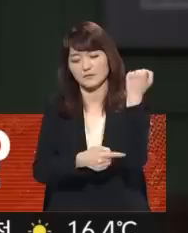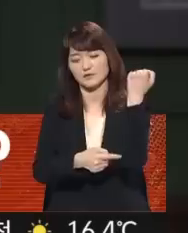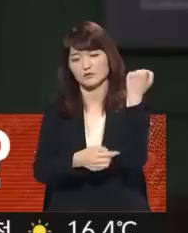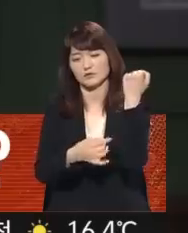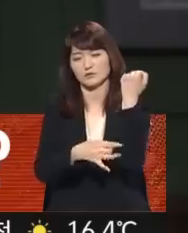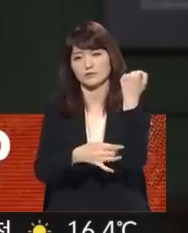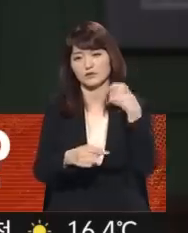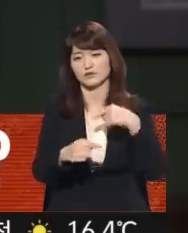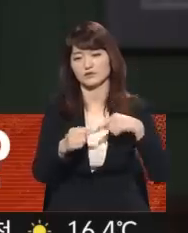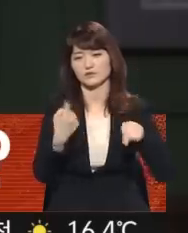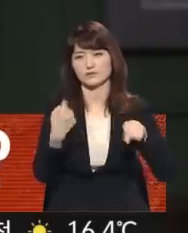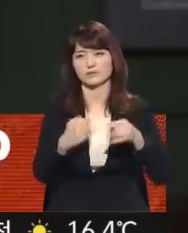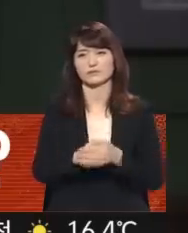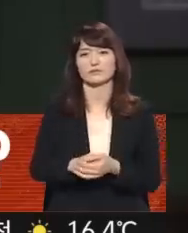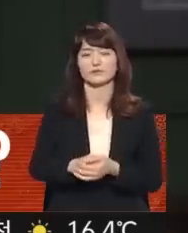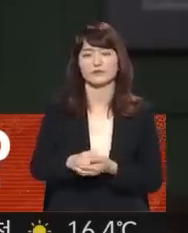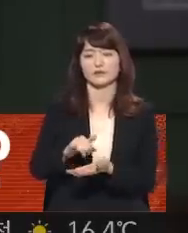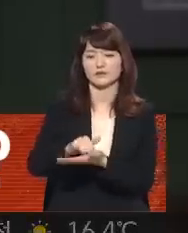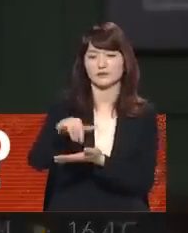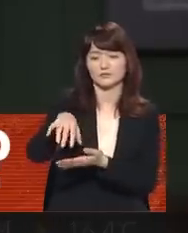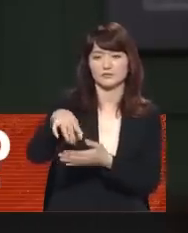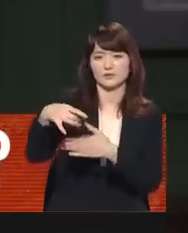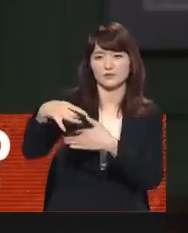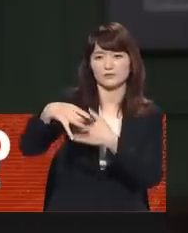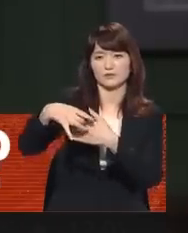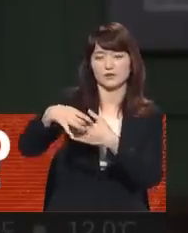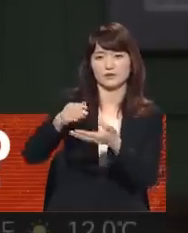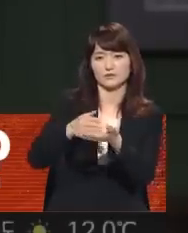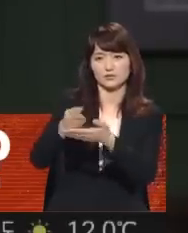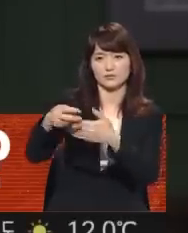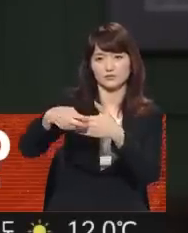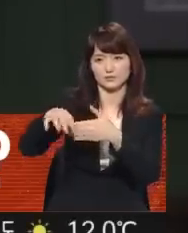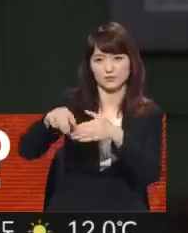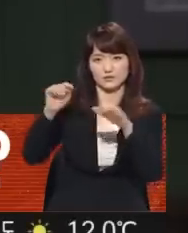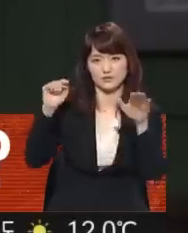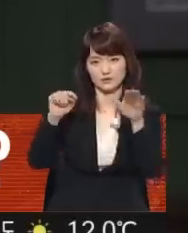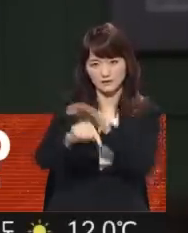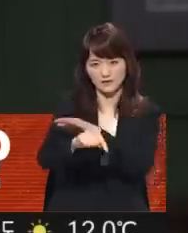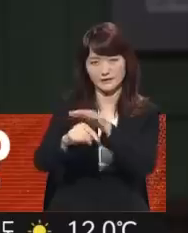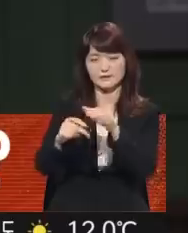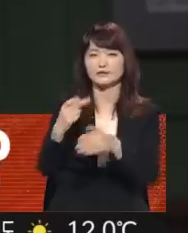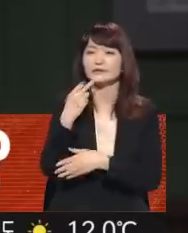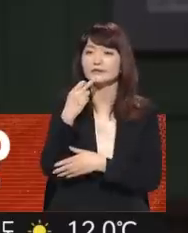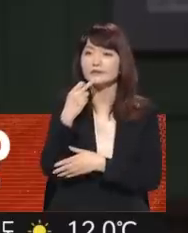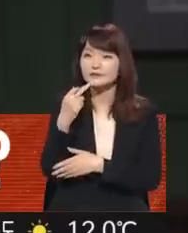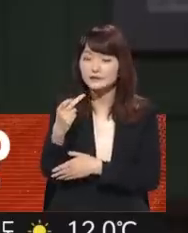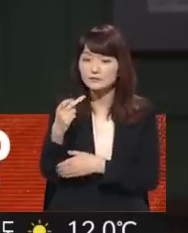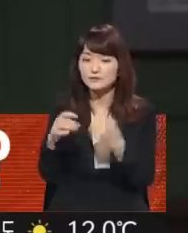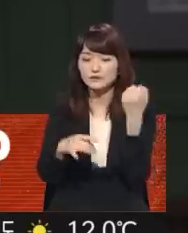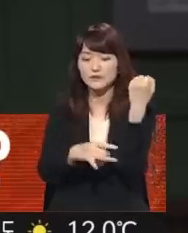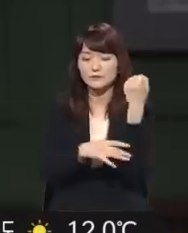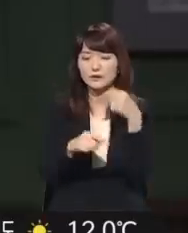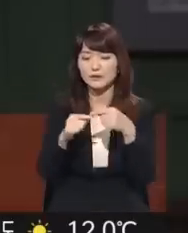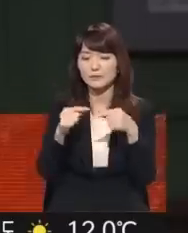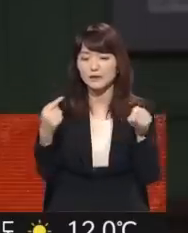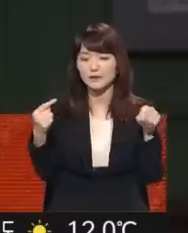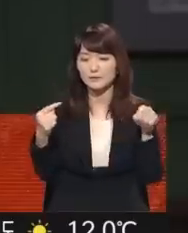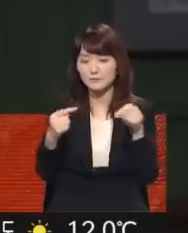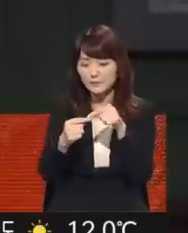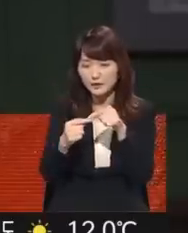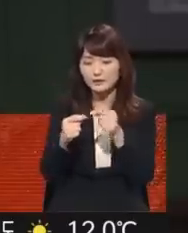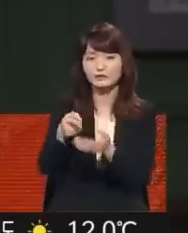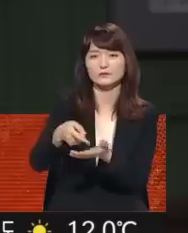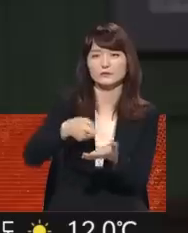김포에 있는 한 정형외과에서 12분 정도이 접합 수술을 받게 됐습니다 그런데이 수술이 끝나고 마취가 깨는